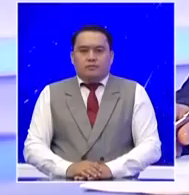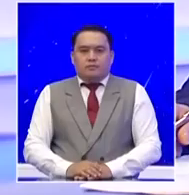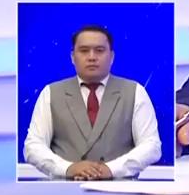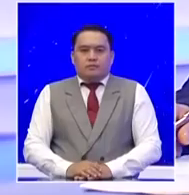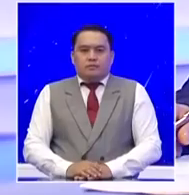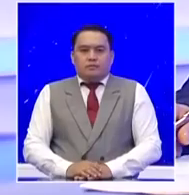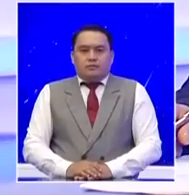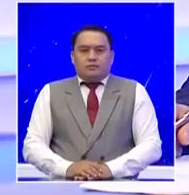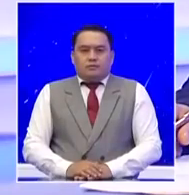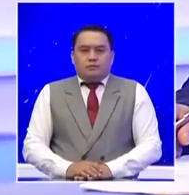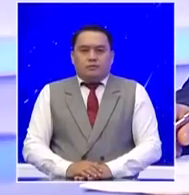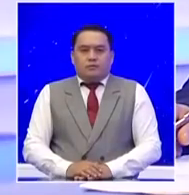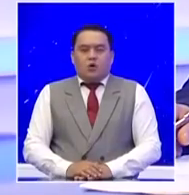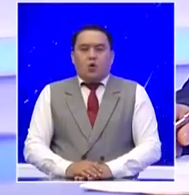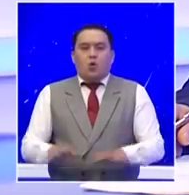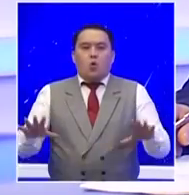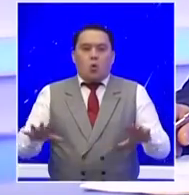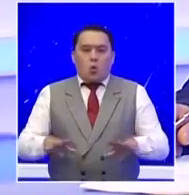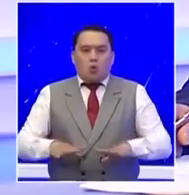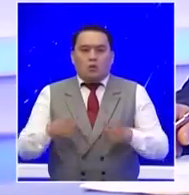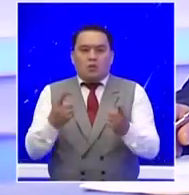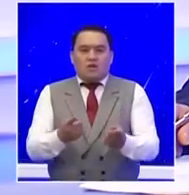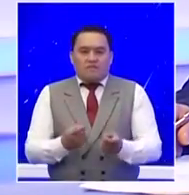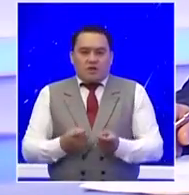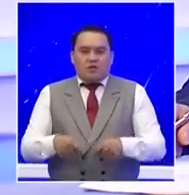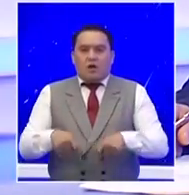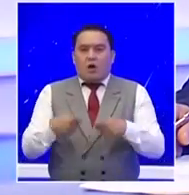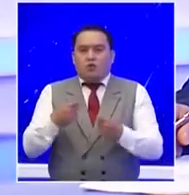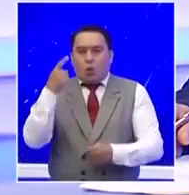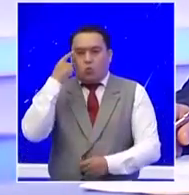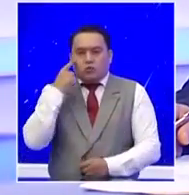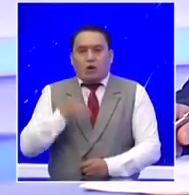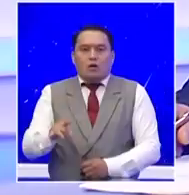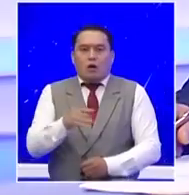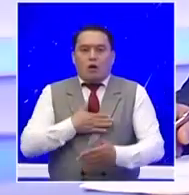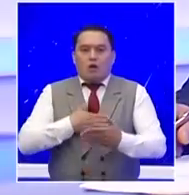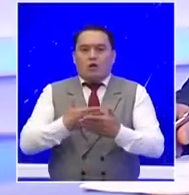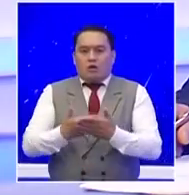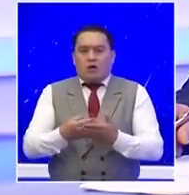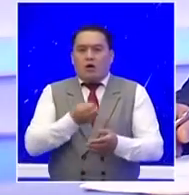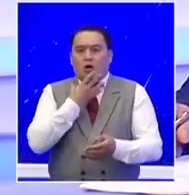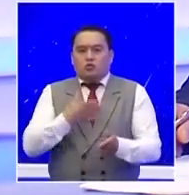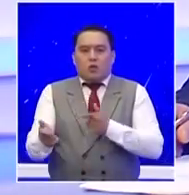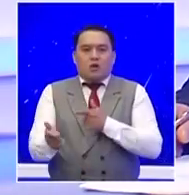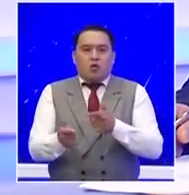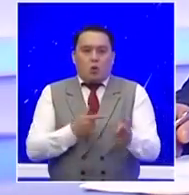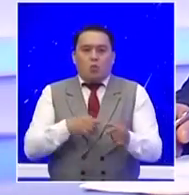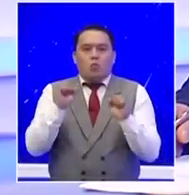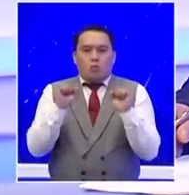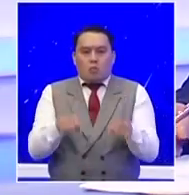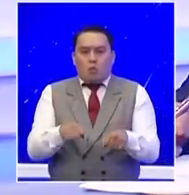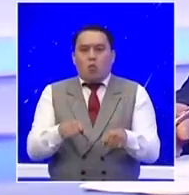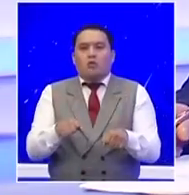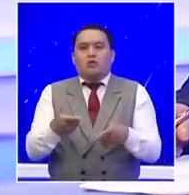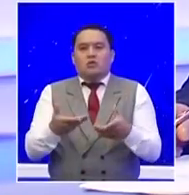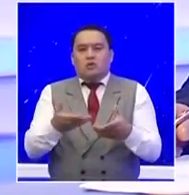На страже природы конные формирования привлекли для борьбы с нарушителями в Коксусском районе. Мобильные и хорошо подготовленные, они могут пройти там,